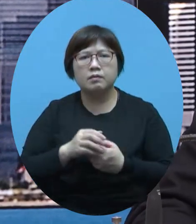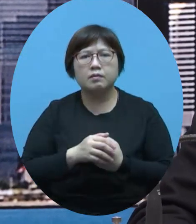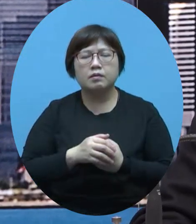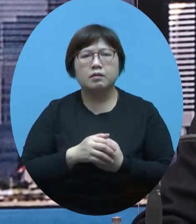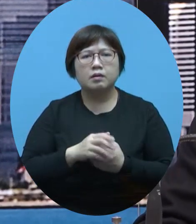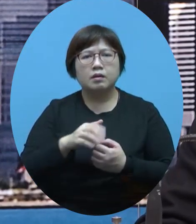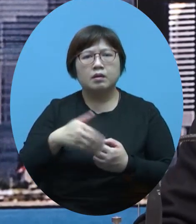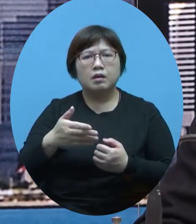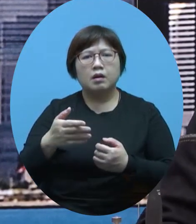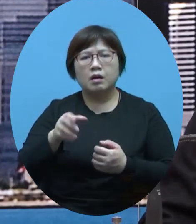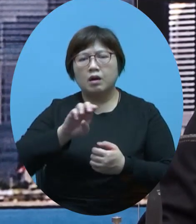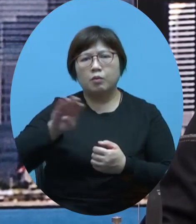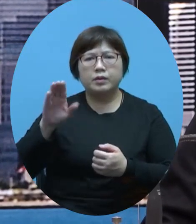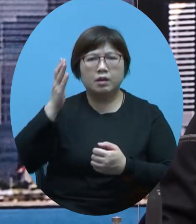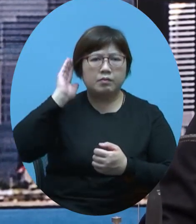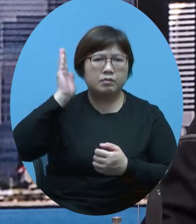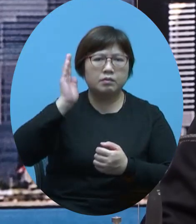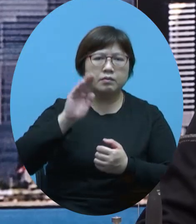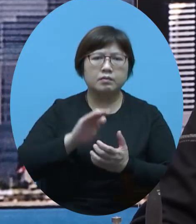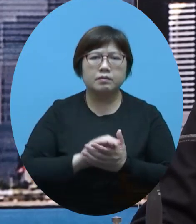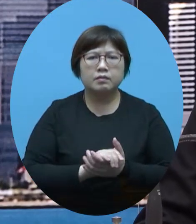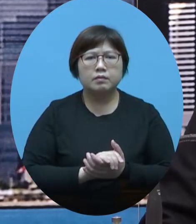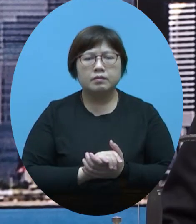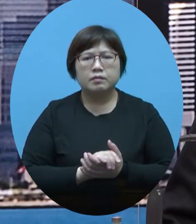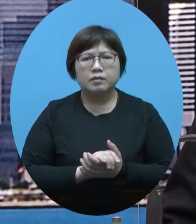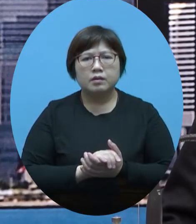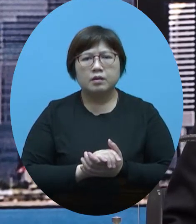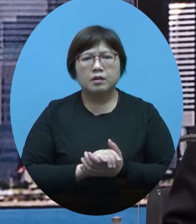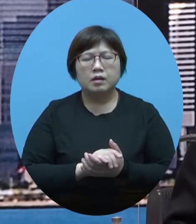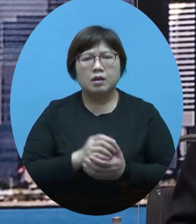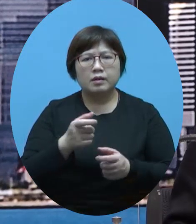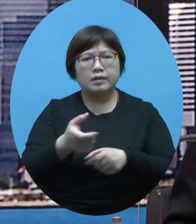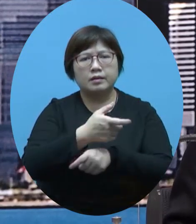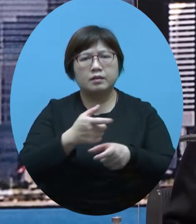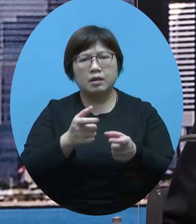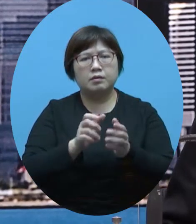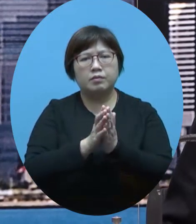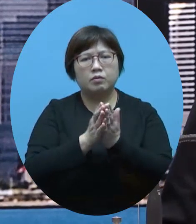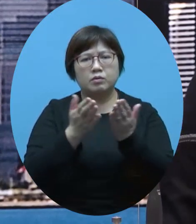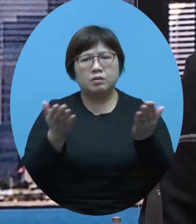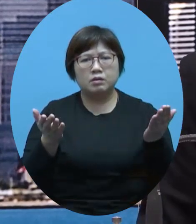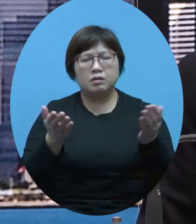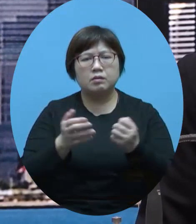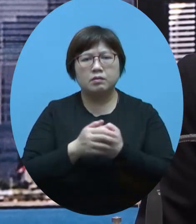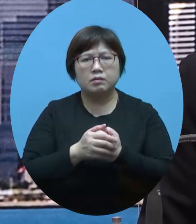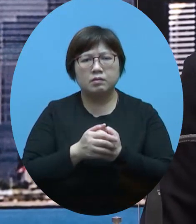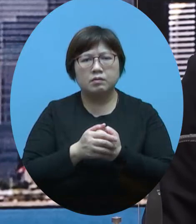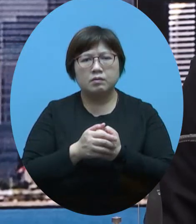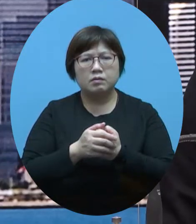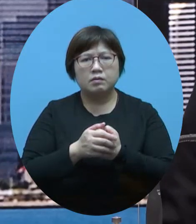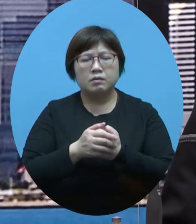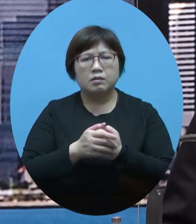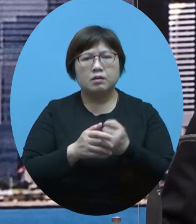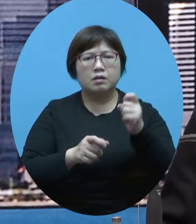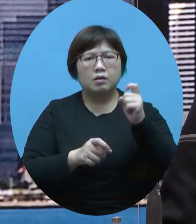位嗰邊後邊嗰位男士。 你好，三位經濟日報。 首先想問翻第933